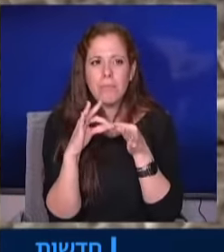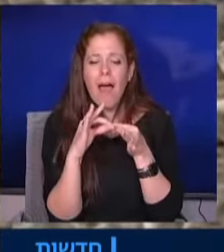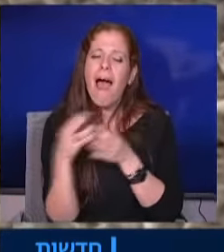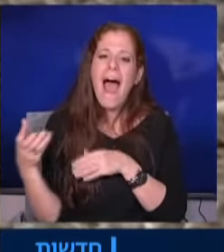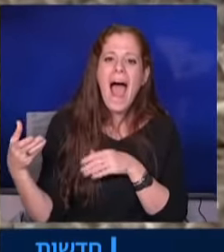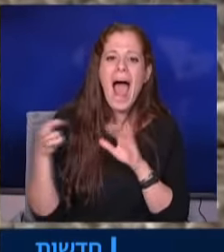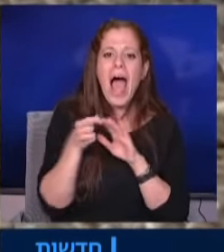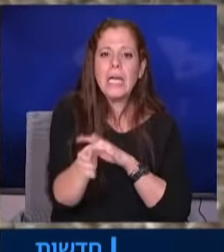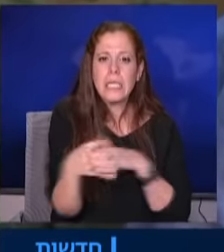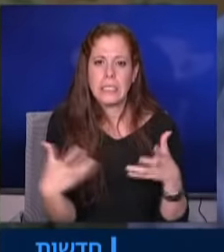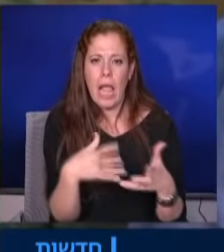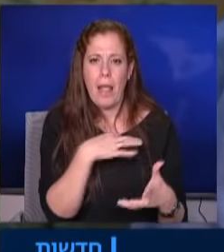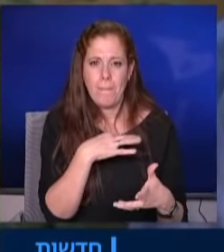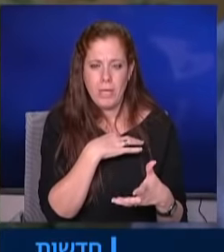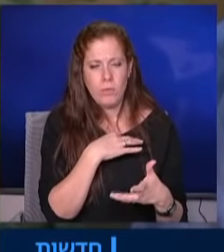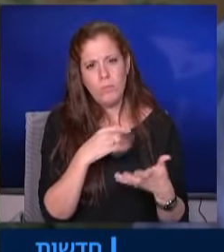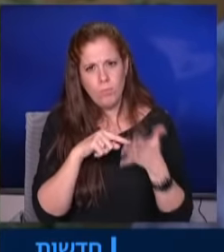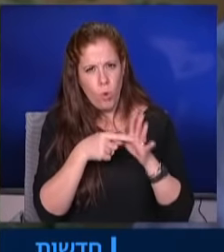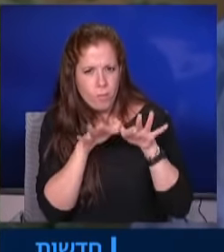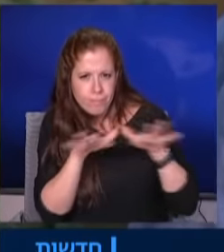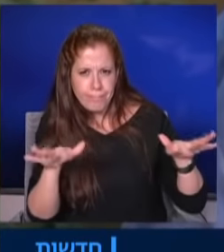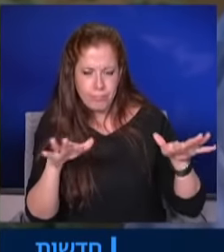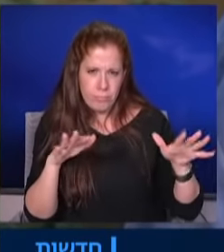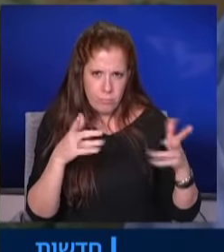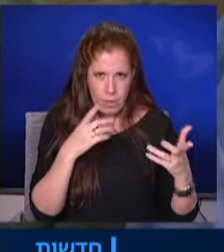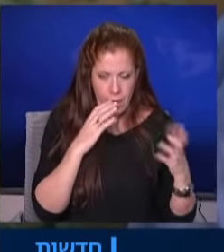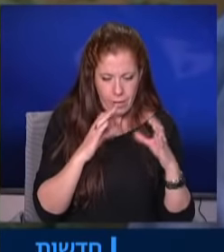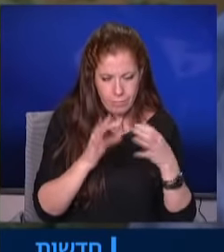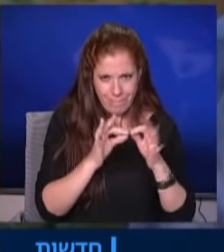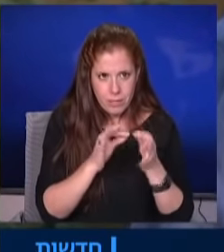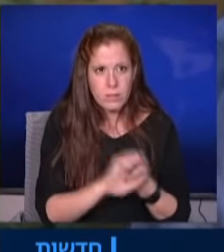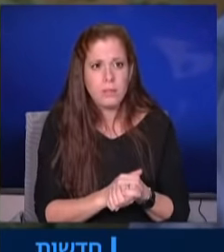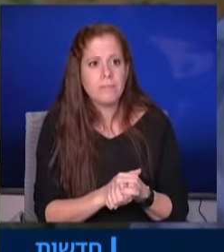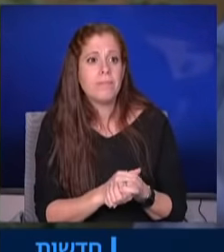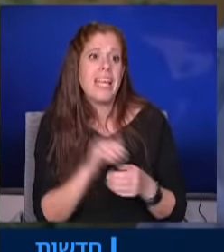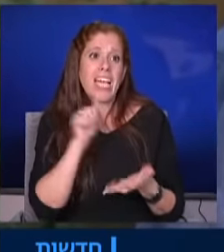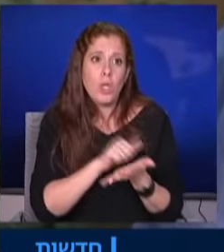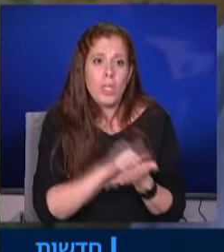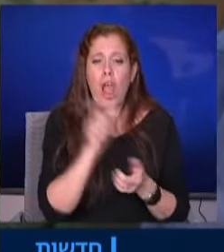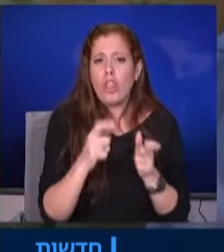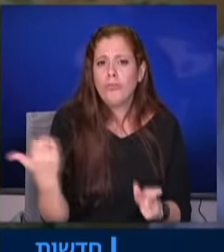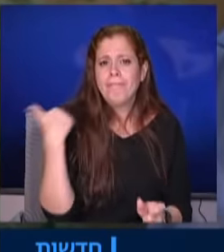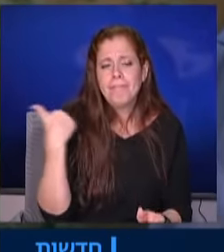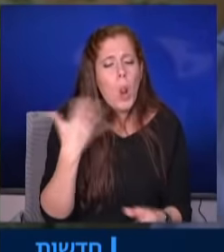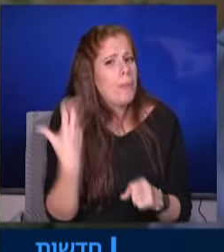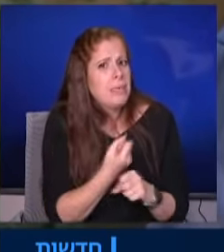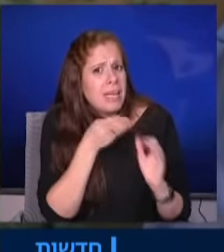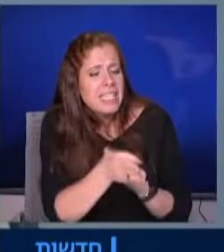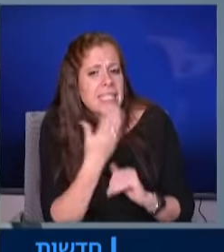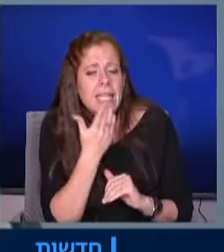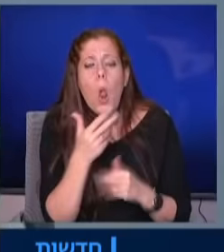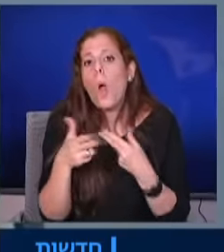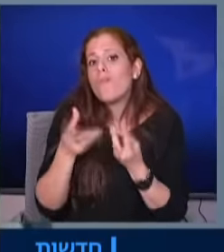ברשתות החברתיות. כעיתונאי כל יום פונים אליי אנשים שלא מצליחים להיכנס לישראל, או שקרובי משפחה שלהם לא יכולים להיכנס